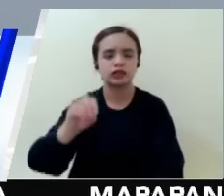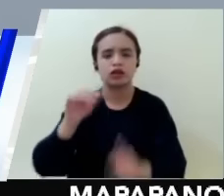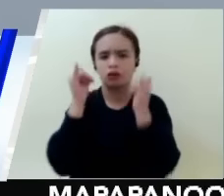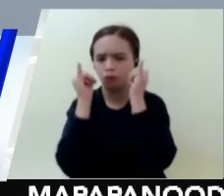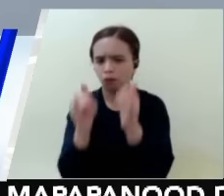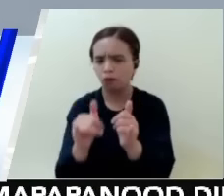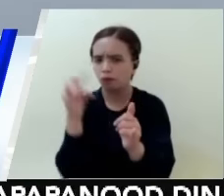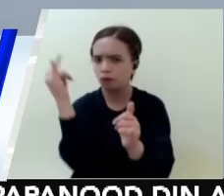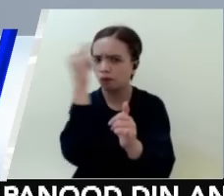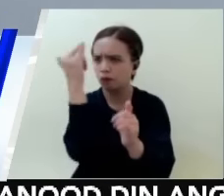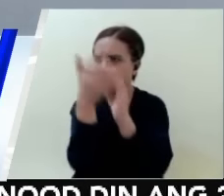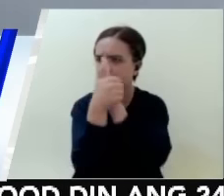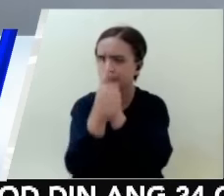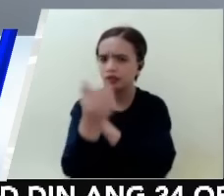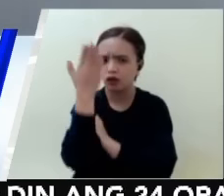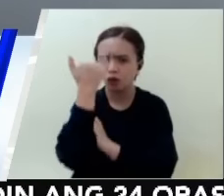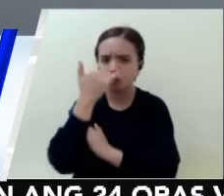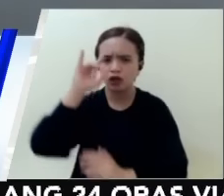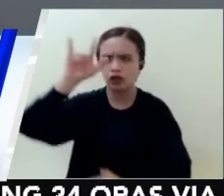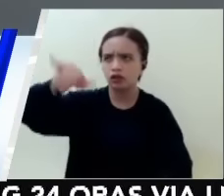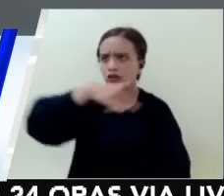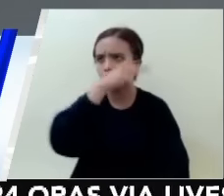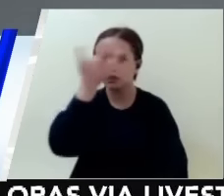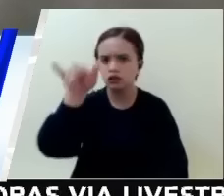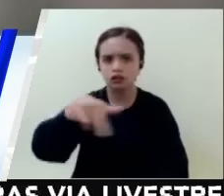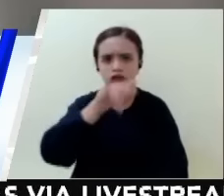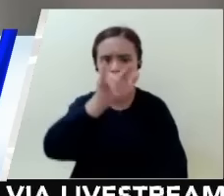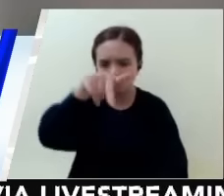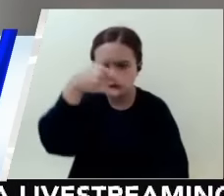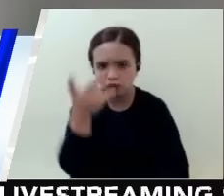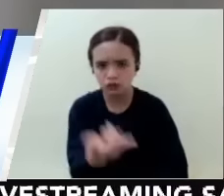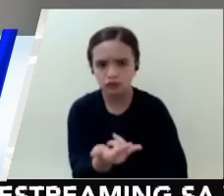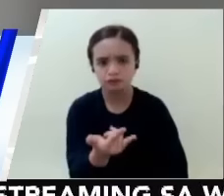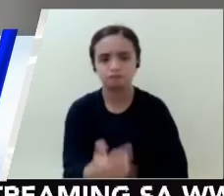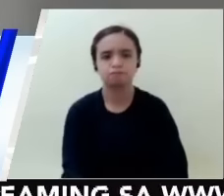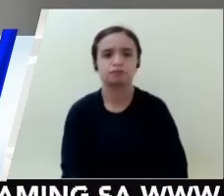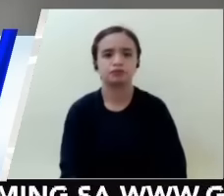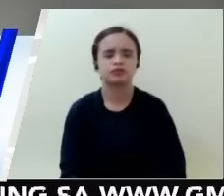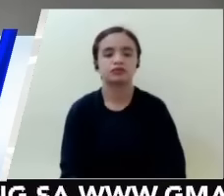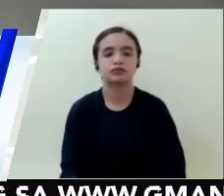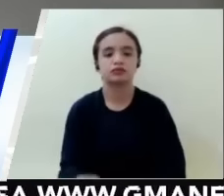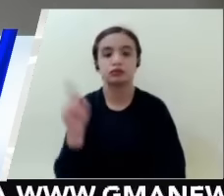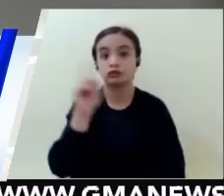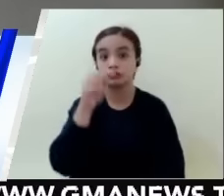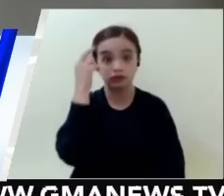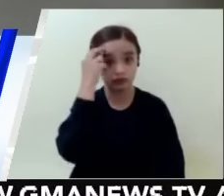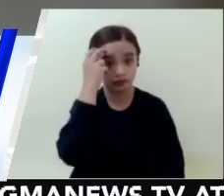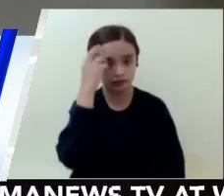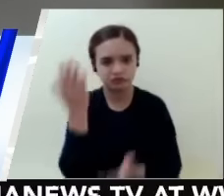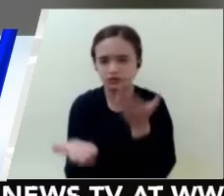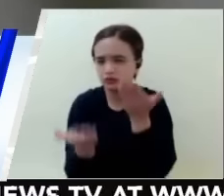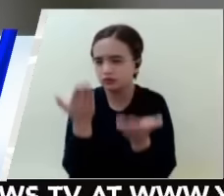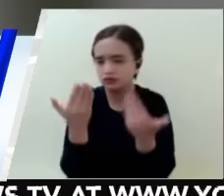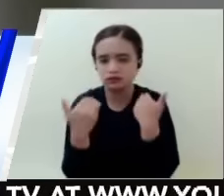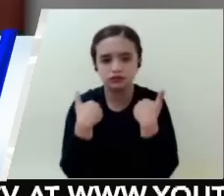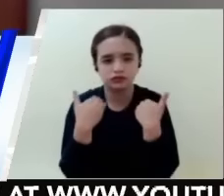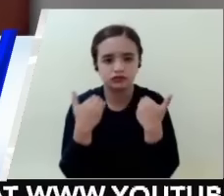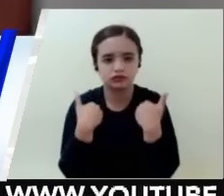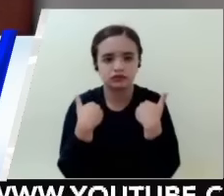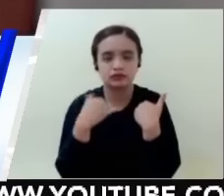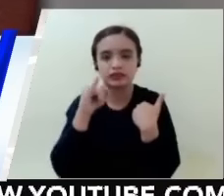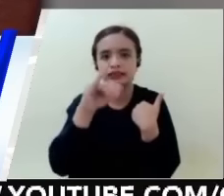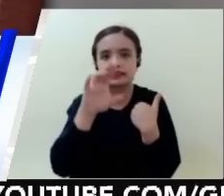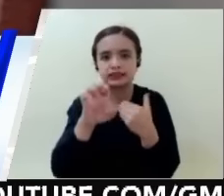kung bakit umikot-ikot ang eroplano sa pagbagsak nito. Ang hinala ng ilan, posibleng may nabuong yelo sa makina.